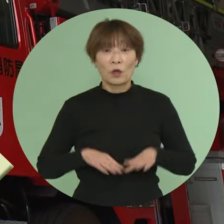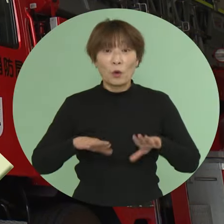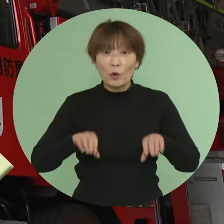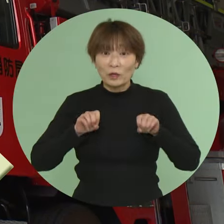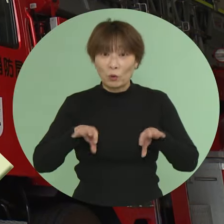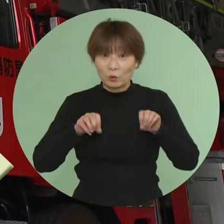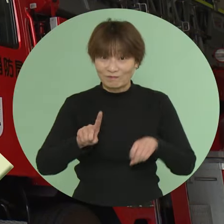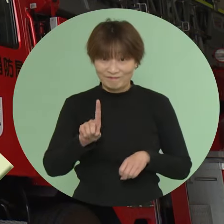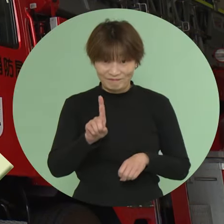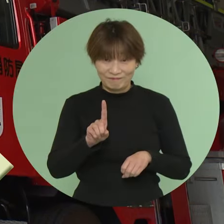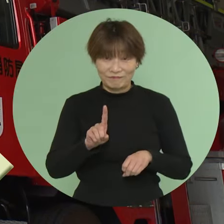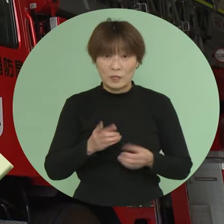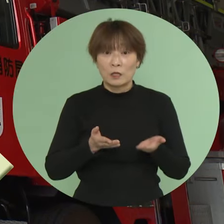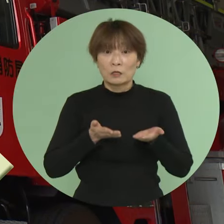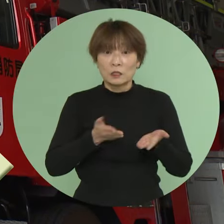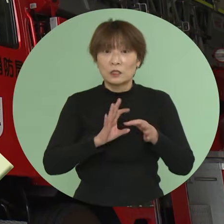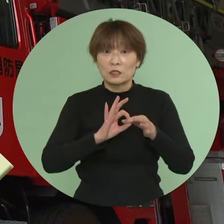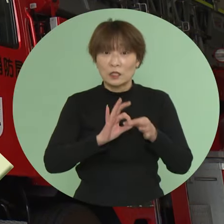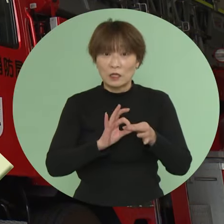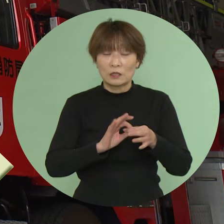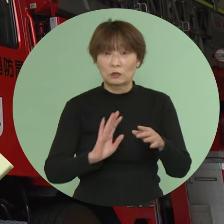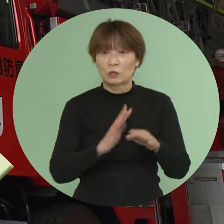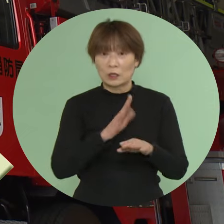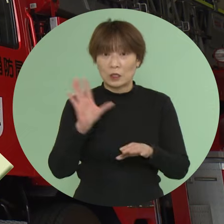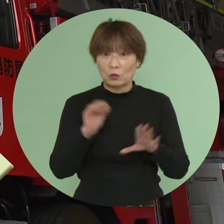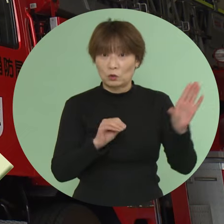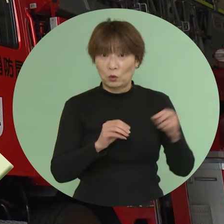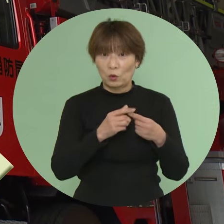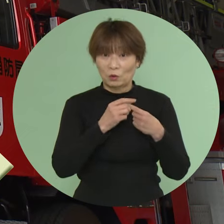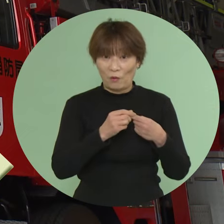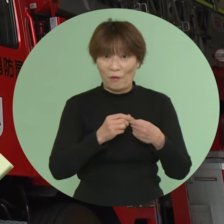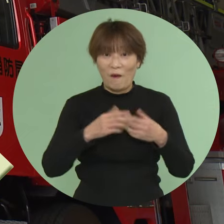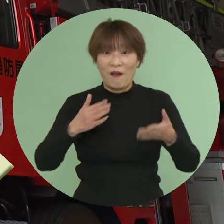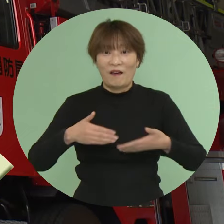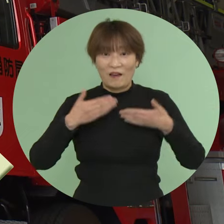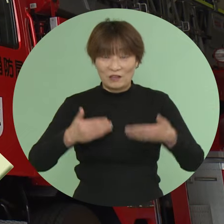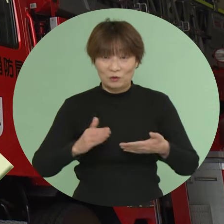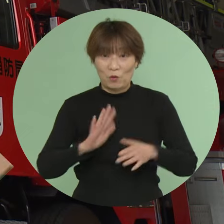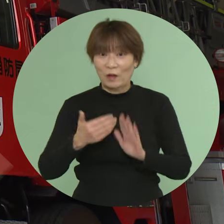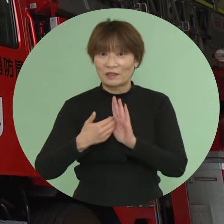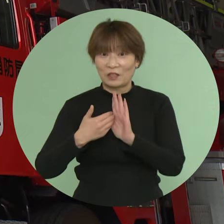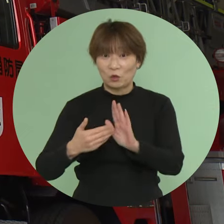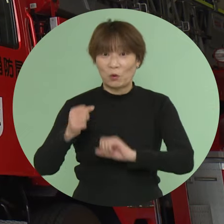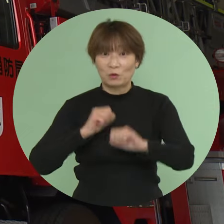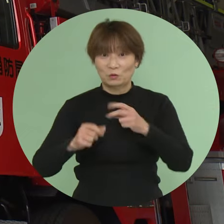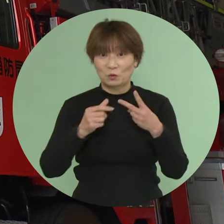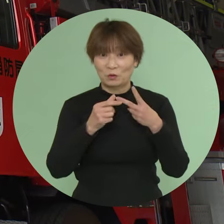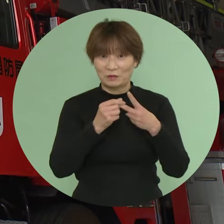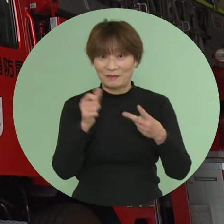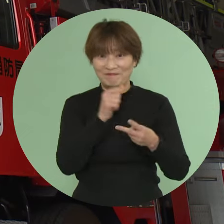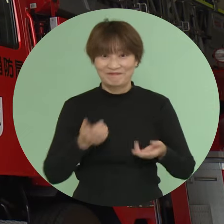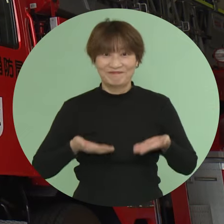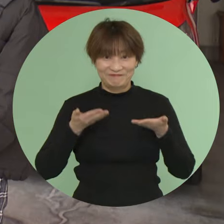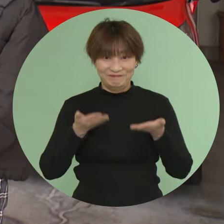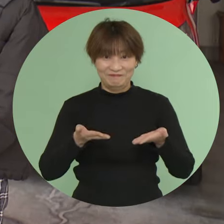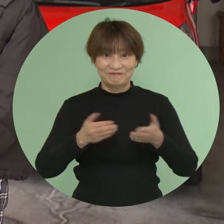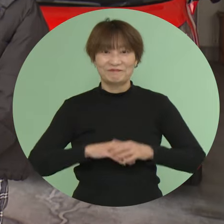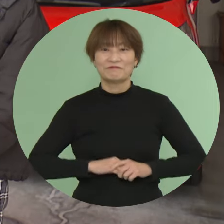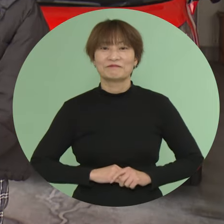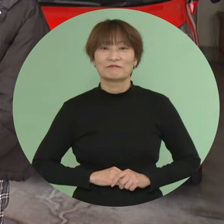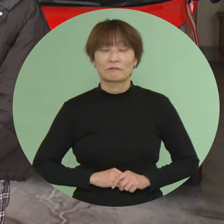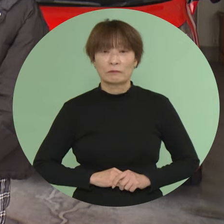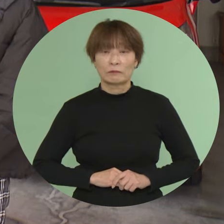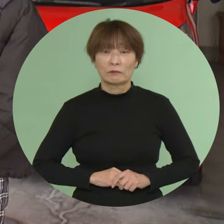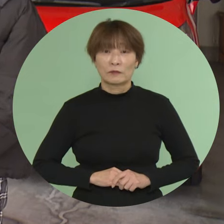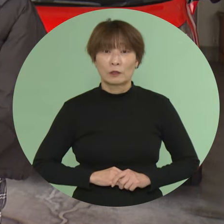回の三輪市金沢は地震に関する火災の情報と春の火災予防運動についてお伝えします。